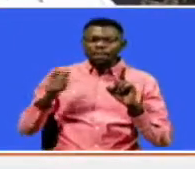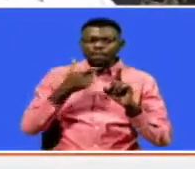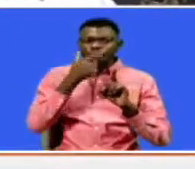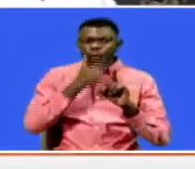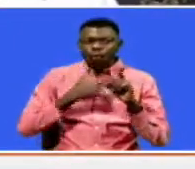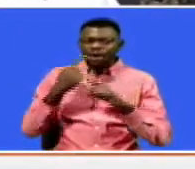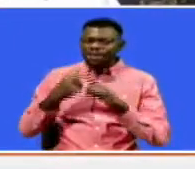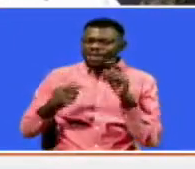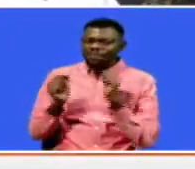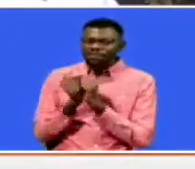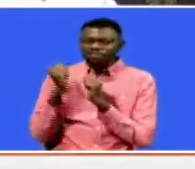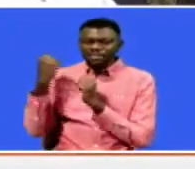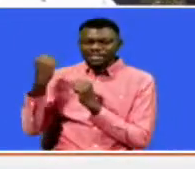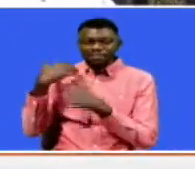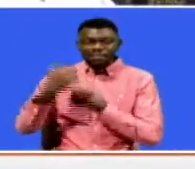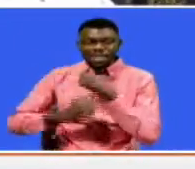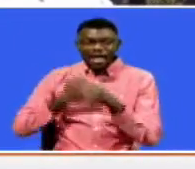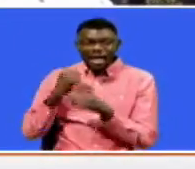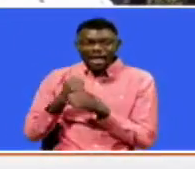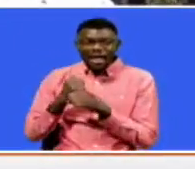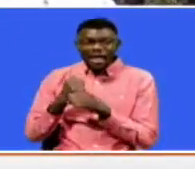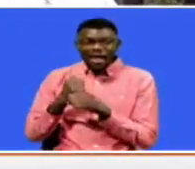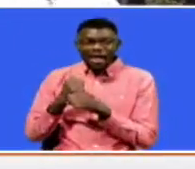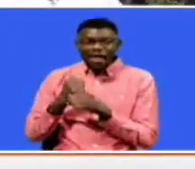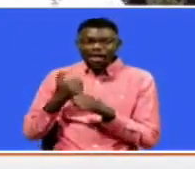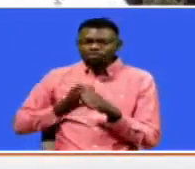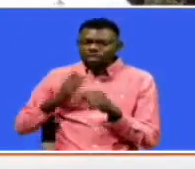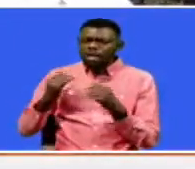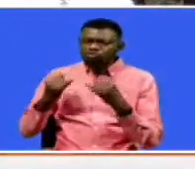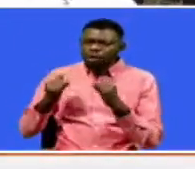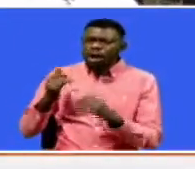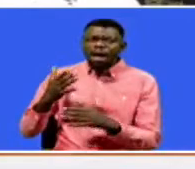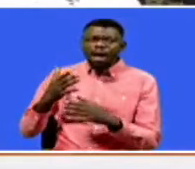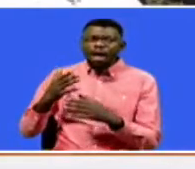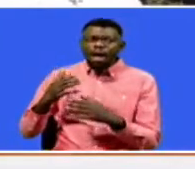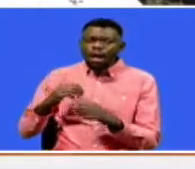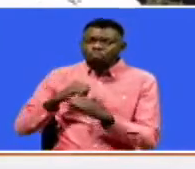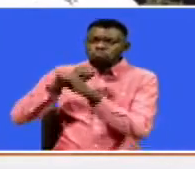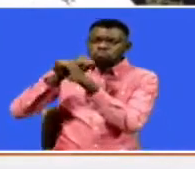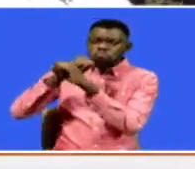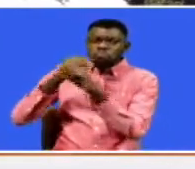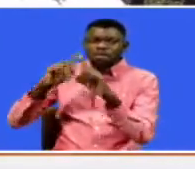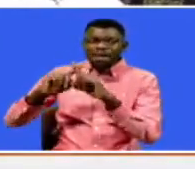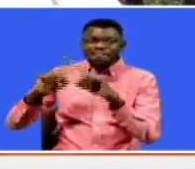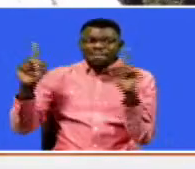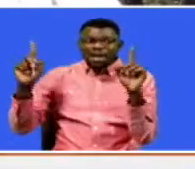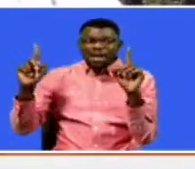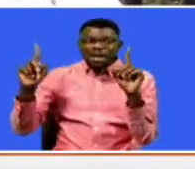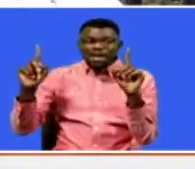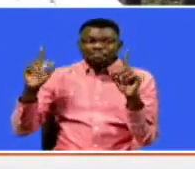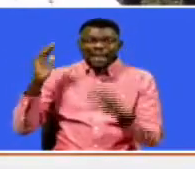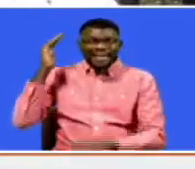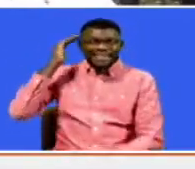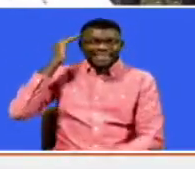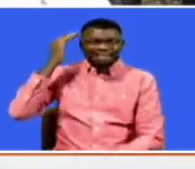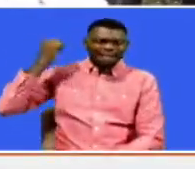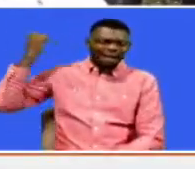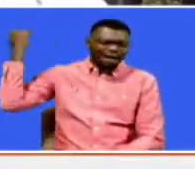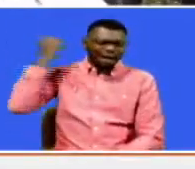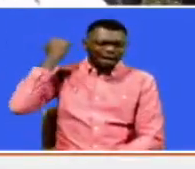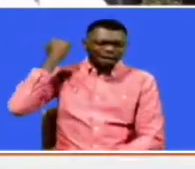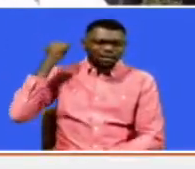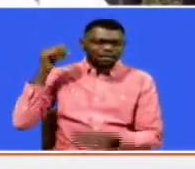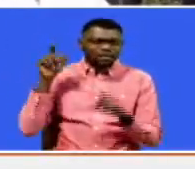msichana wa miaka 15 ambaye alijaribu kutetea mamake, lakini ikakuwa ngumu. Pia yeye akakatwa kwa kichwa na kwa mkono